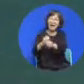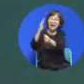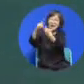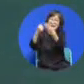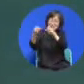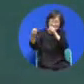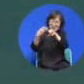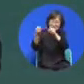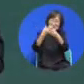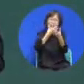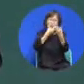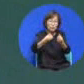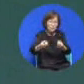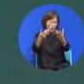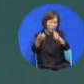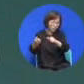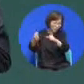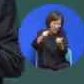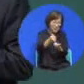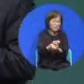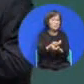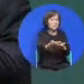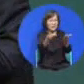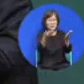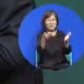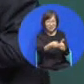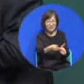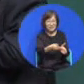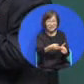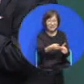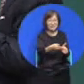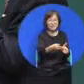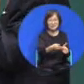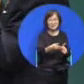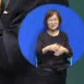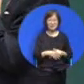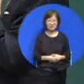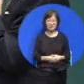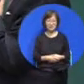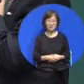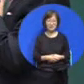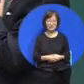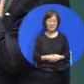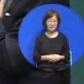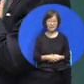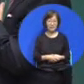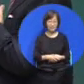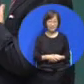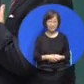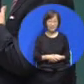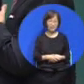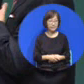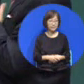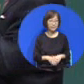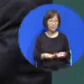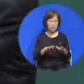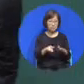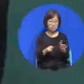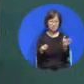축복을 주셨어요. God gave Abraham many answers, many blessings. 자, 이 믿음을 가진 아브라함이